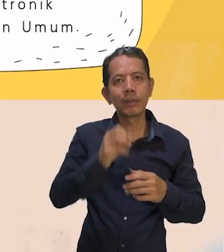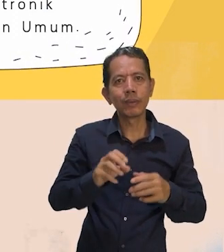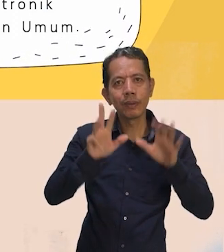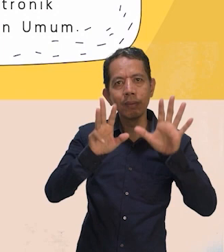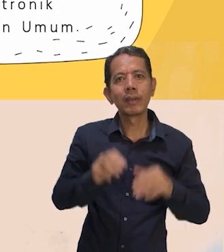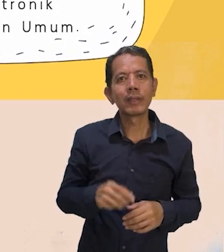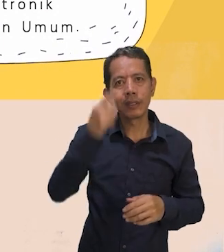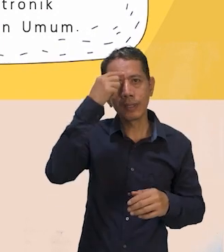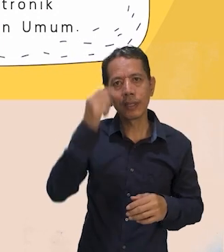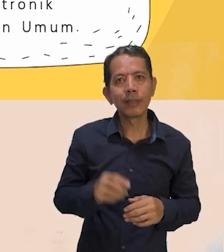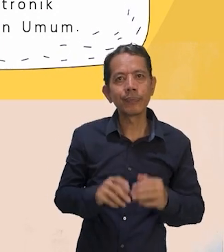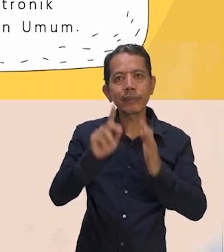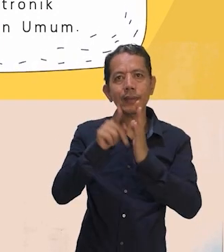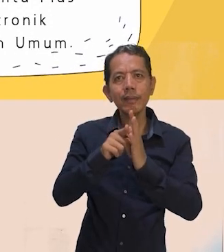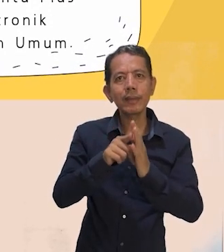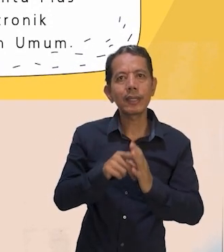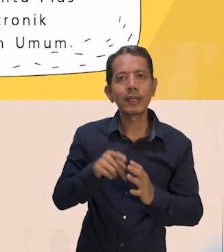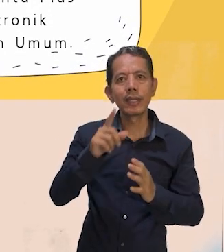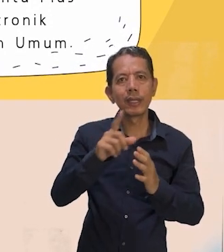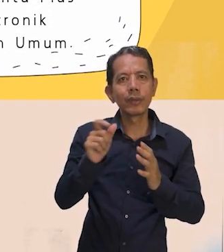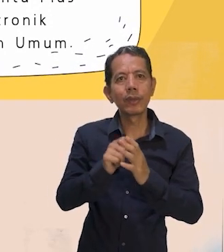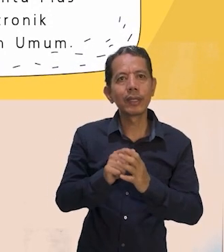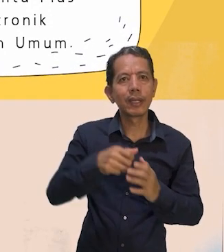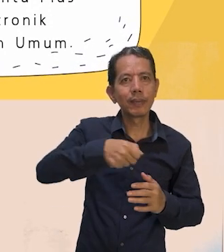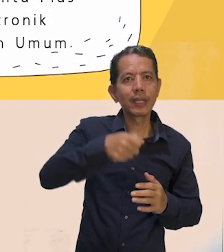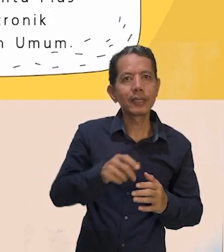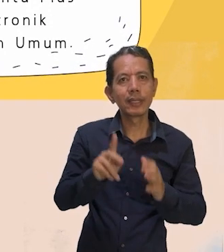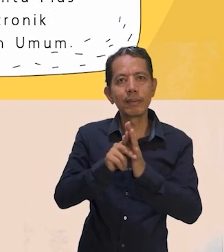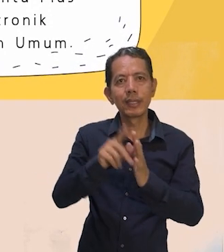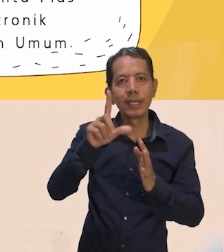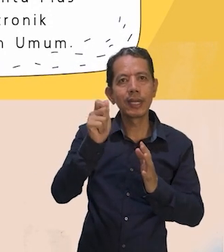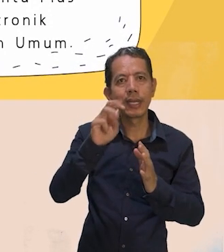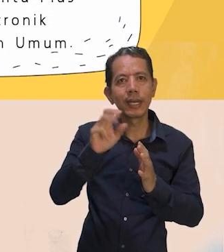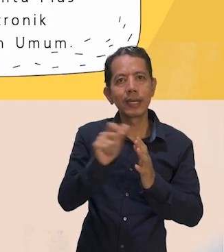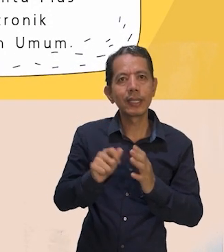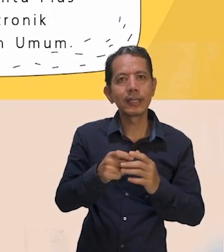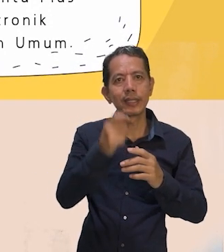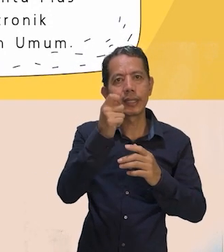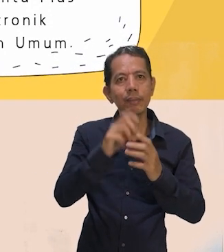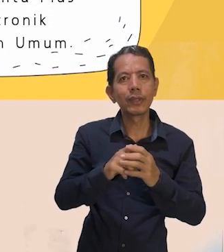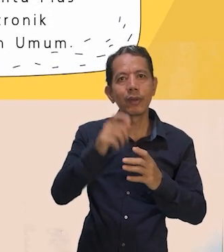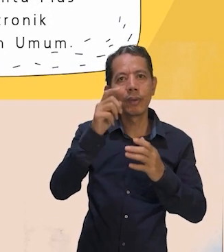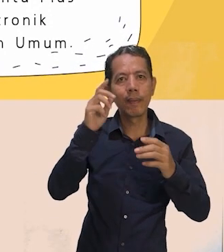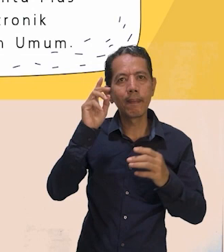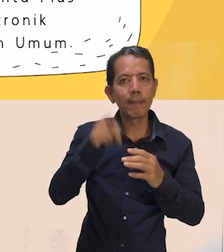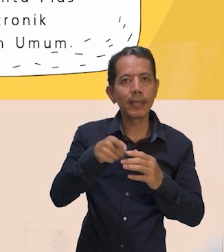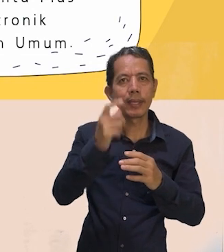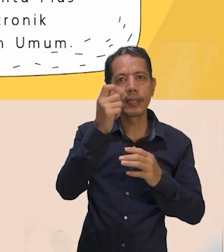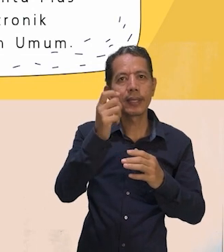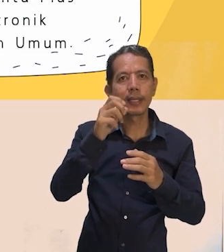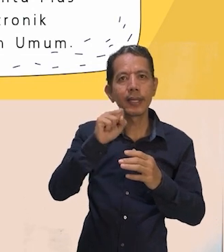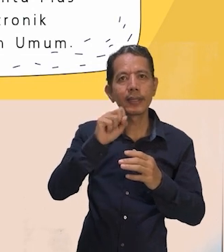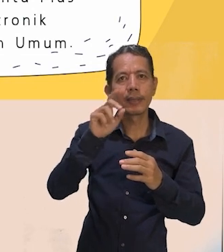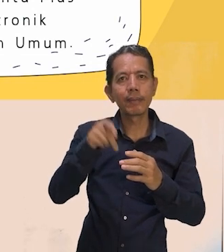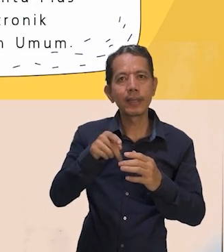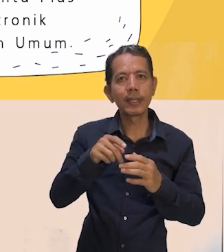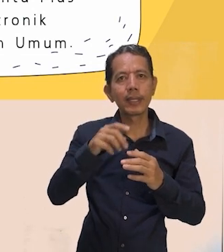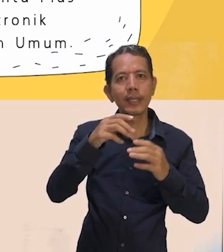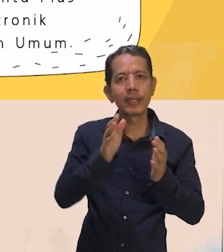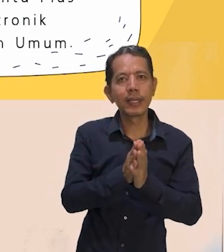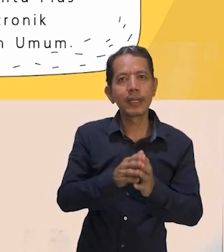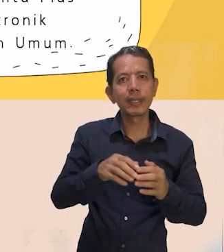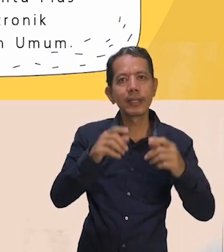44-HM023-HM2-2019 tentang pemberlakuan aplikasi pelayanan terpadu Satu Pintu Plus dan surat